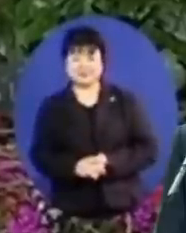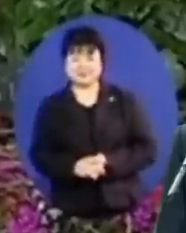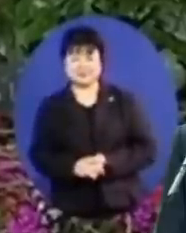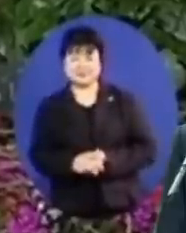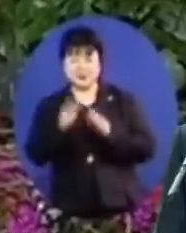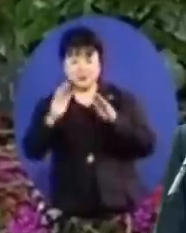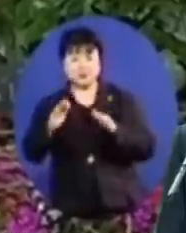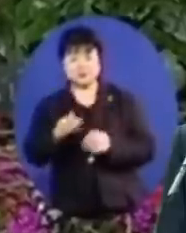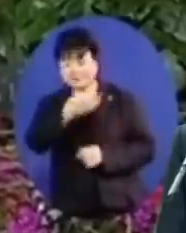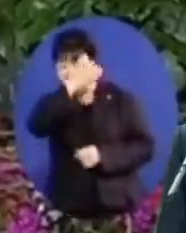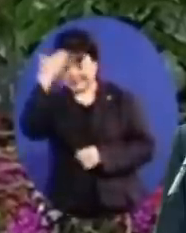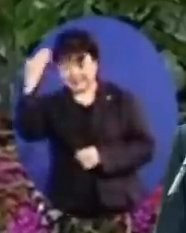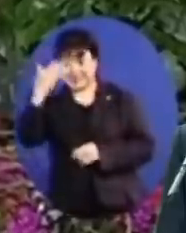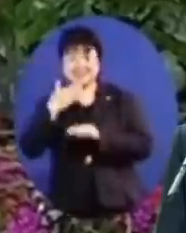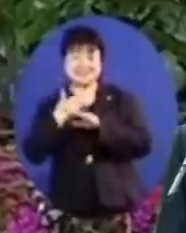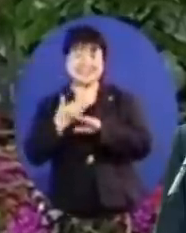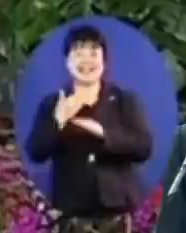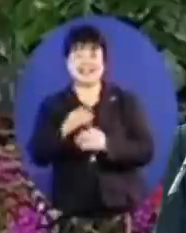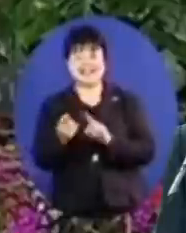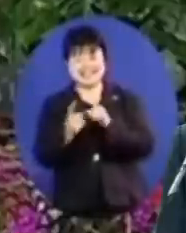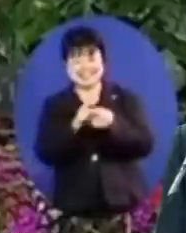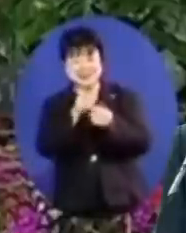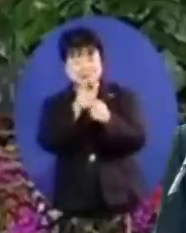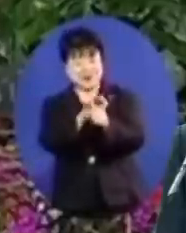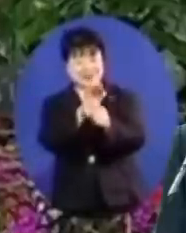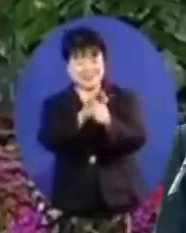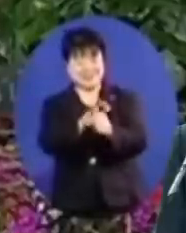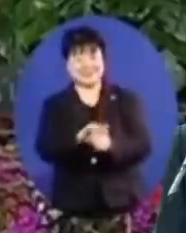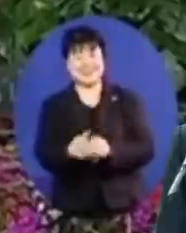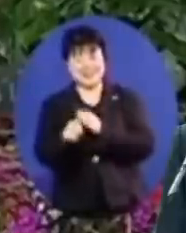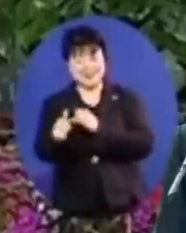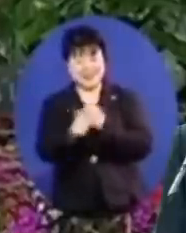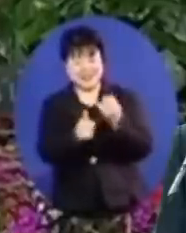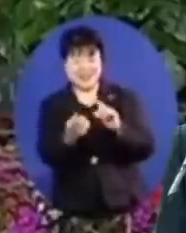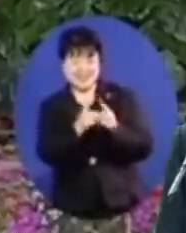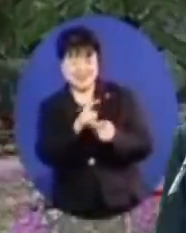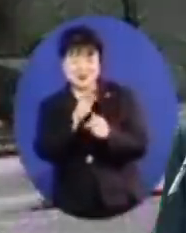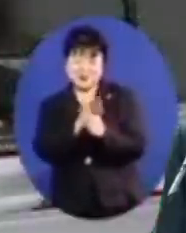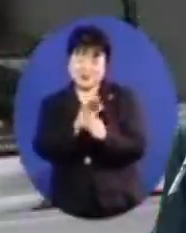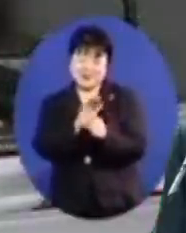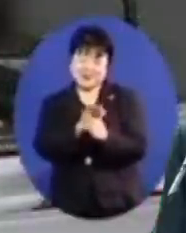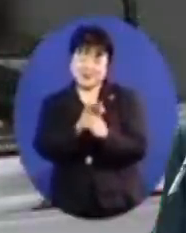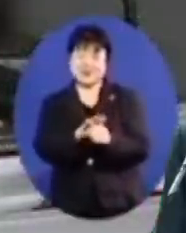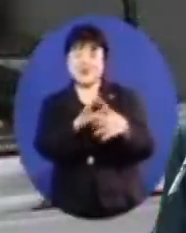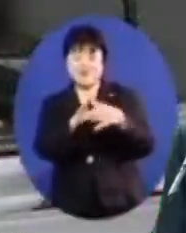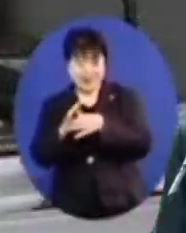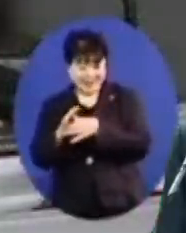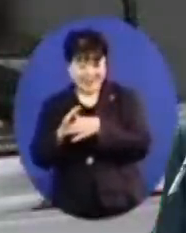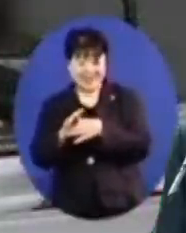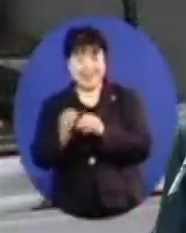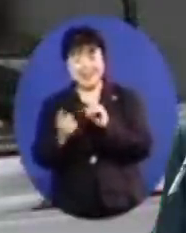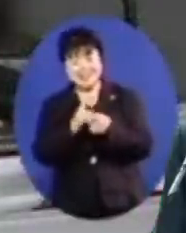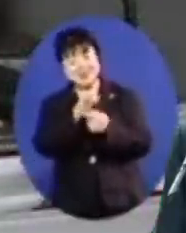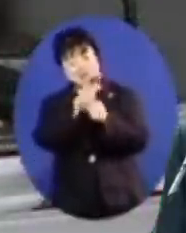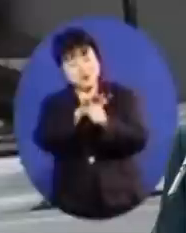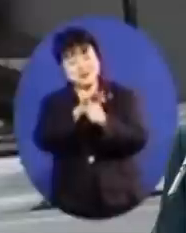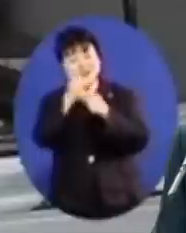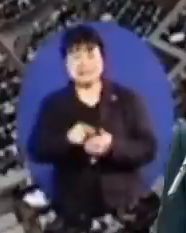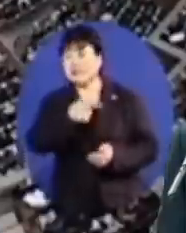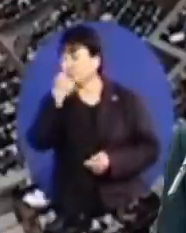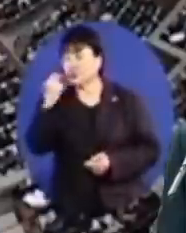요사이 젊은이들 그렇게 사는 젊은이들 없습니다. 남편이나 아내나 서로 동등한 인격을 가지고 서로 도와주면서